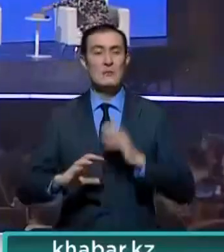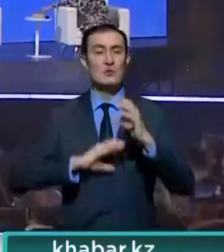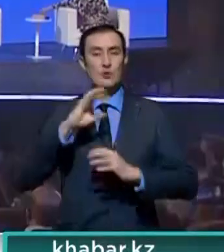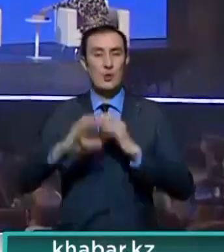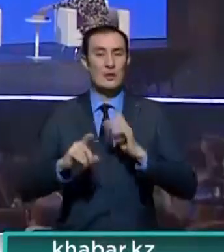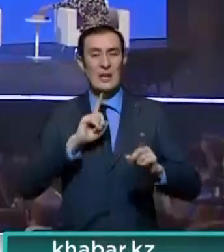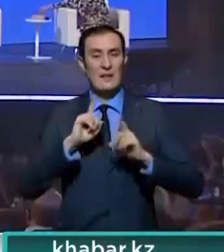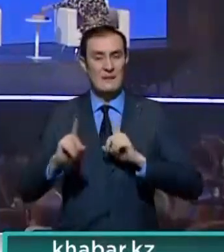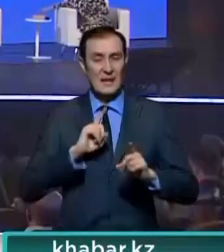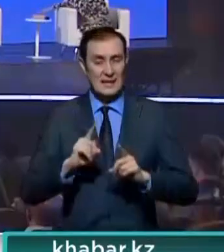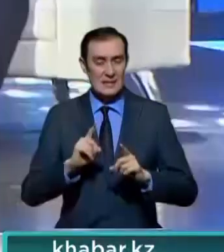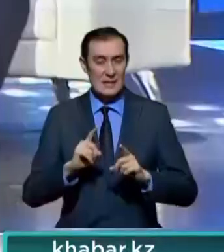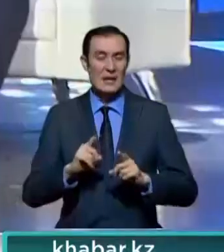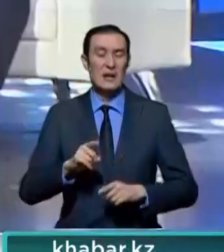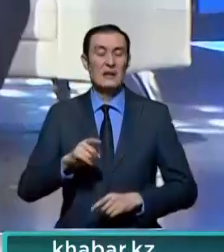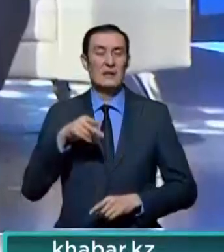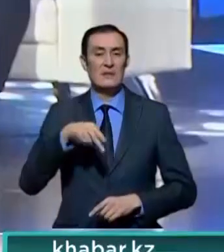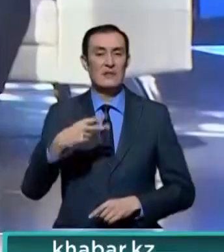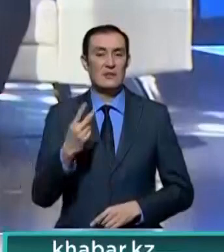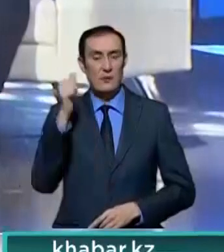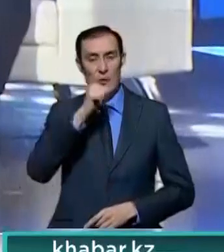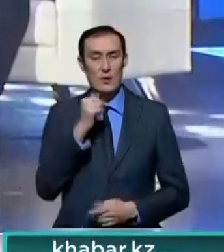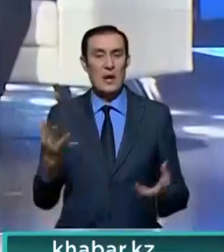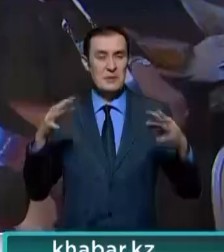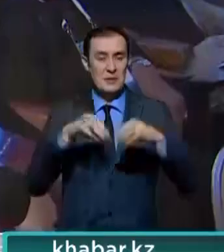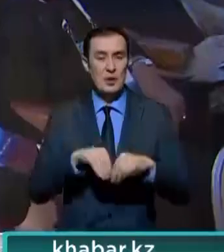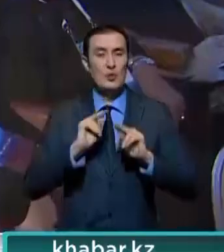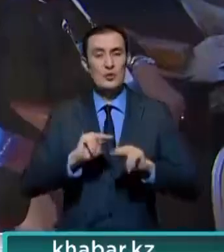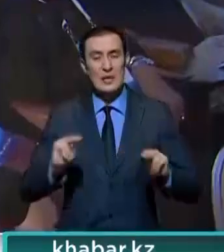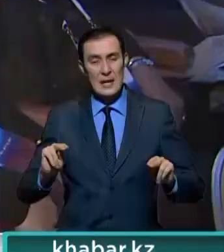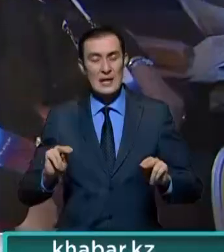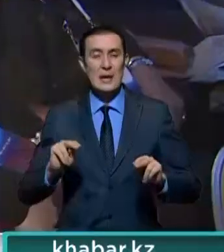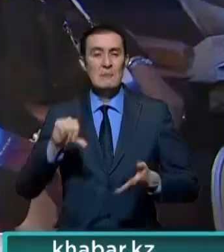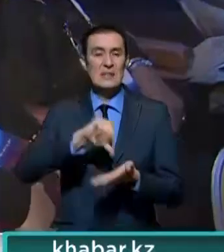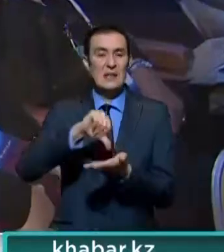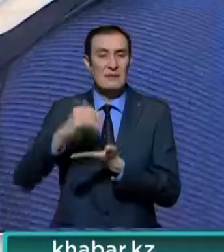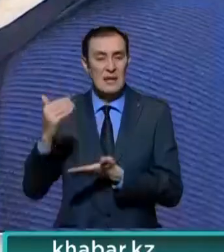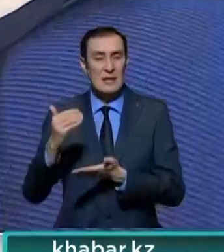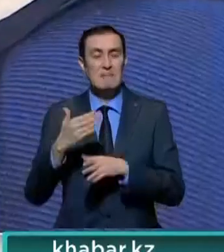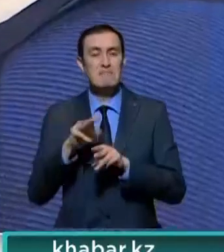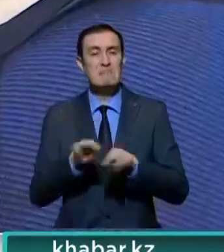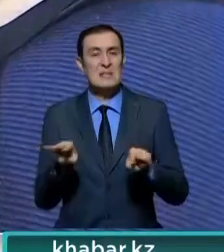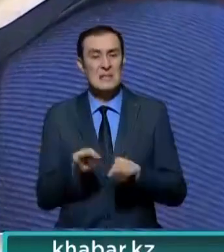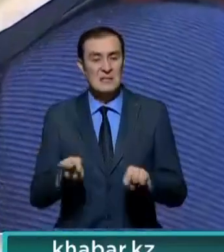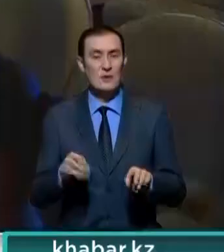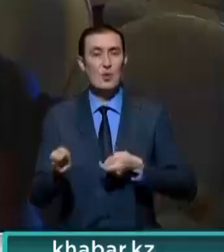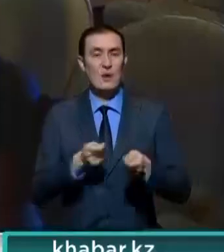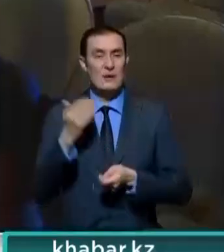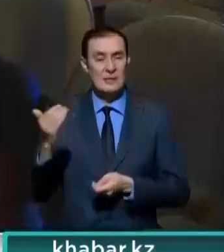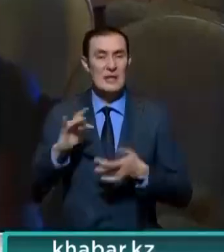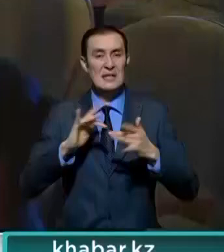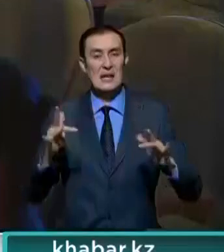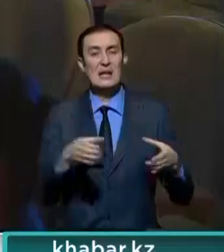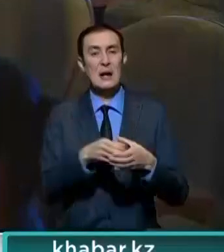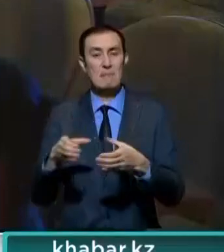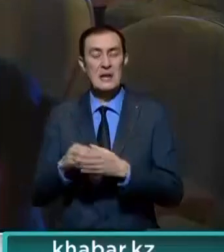Международная конференция EdCrunch Reload 2022 объединила учителей, педагогов, представителей профильных министерств и руководителей IT-компаний